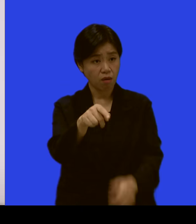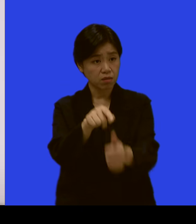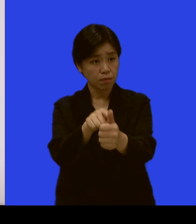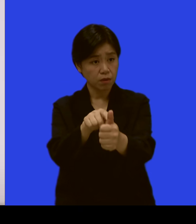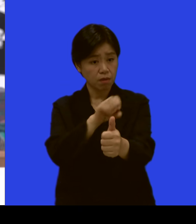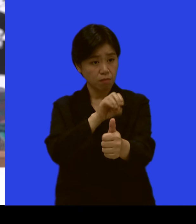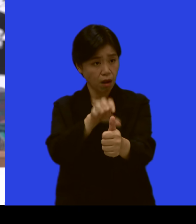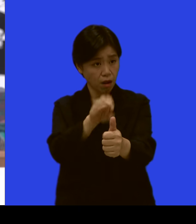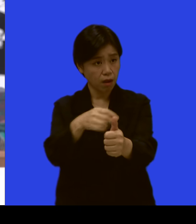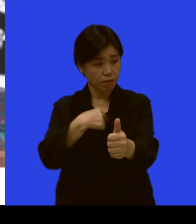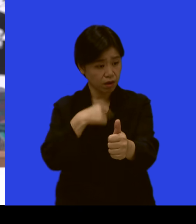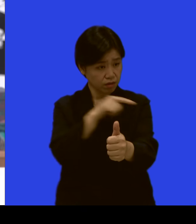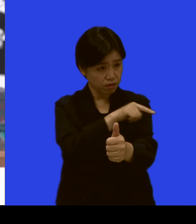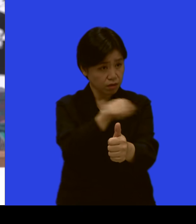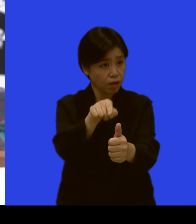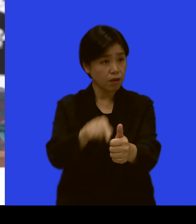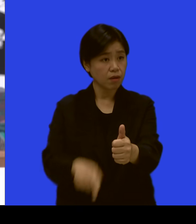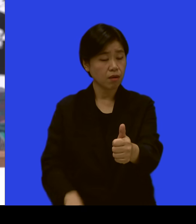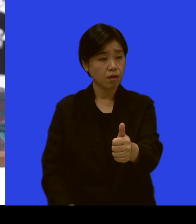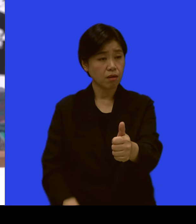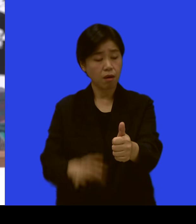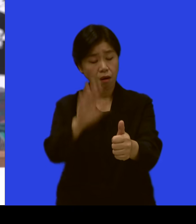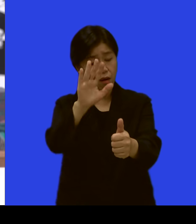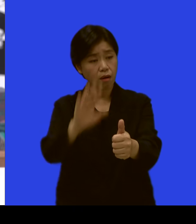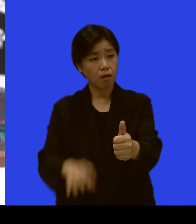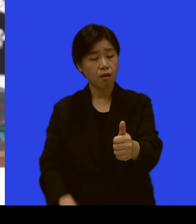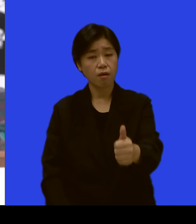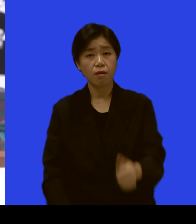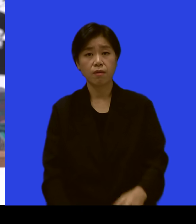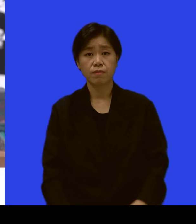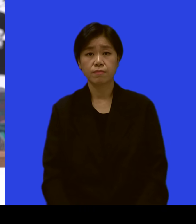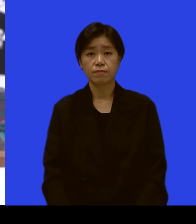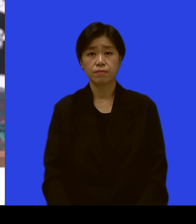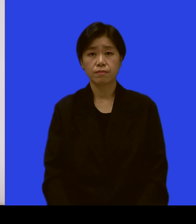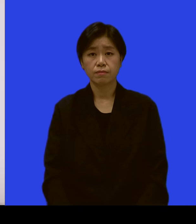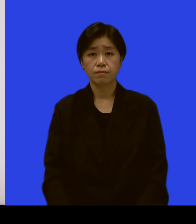그거. 내가 너한테 그러라고 시키대.